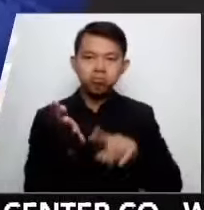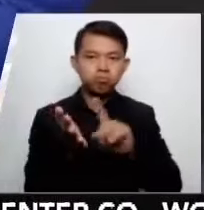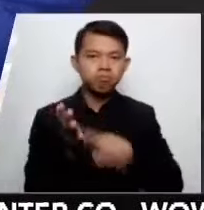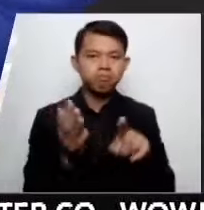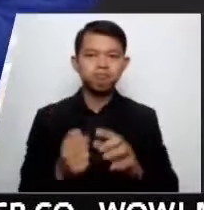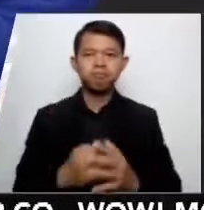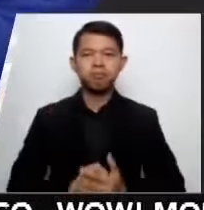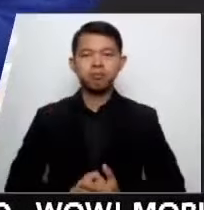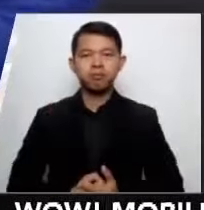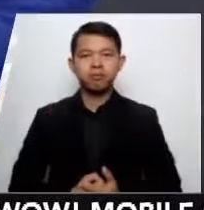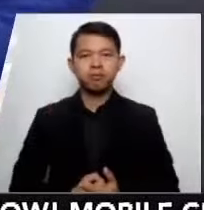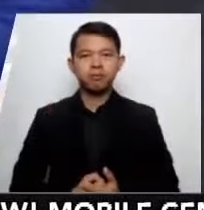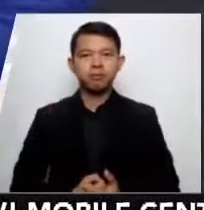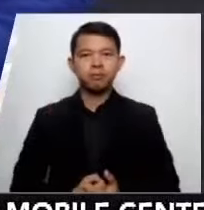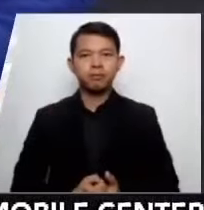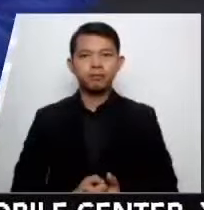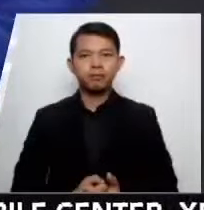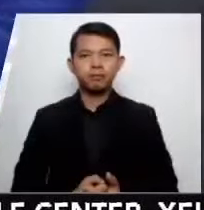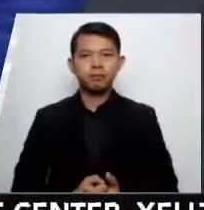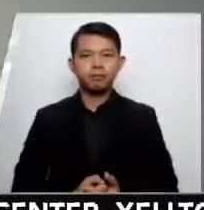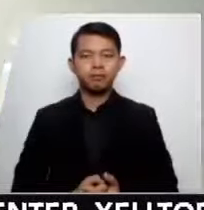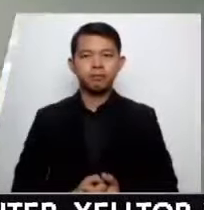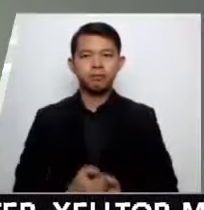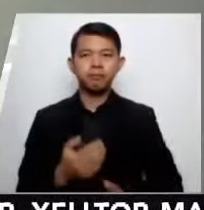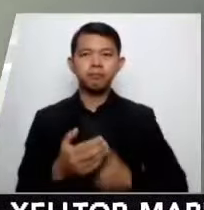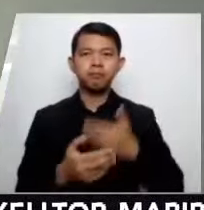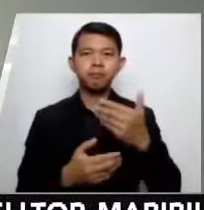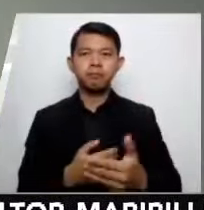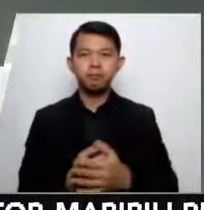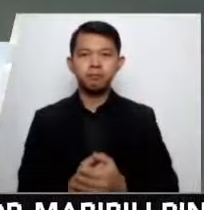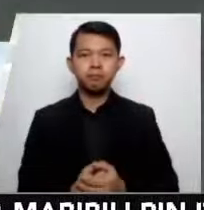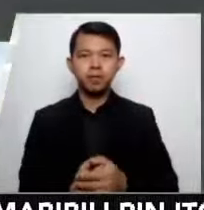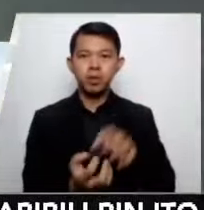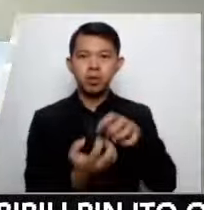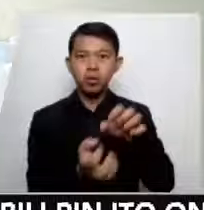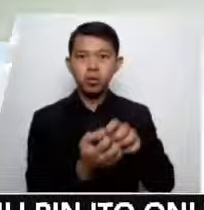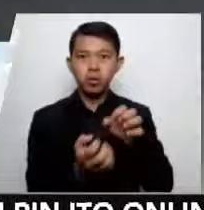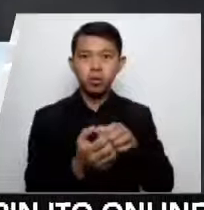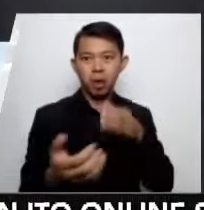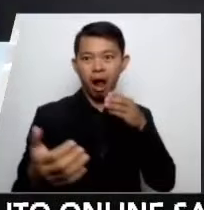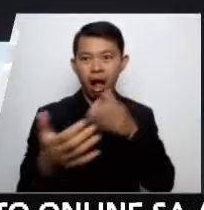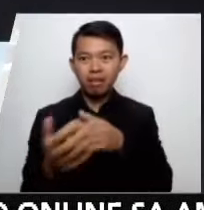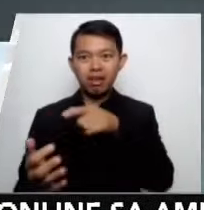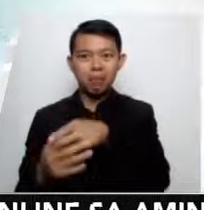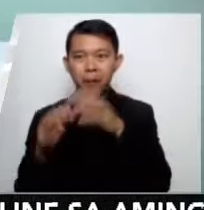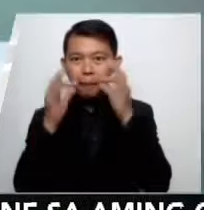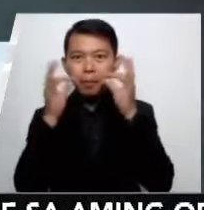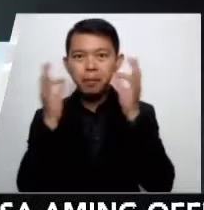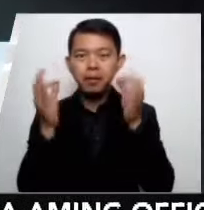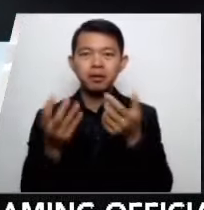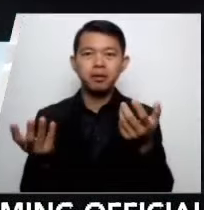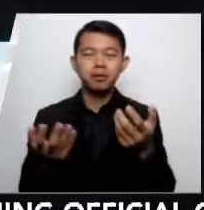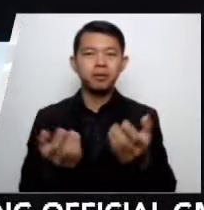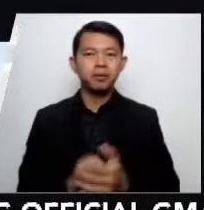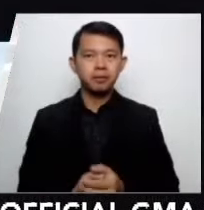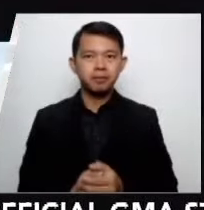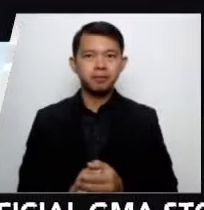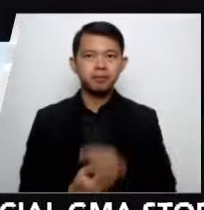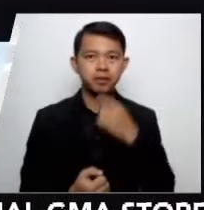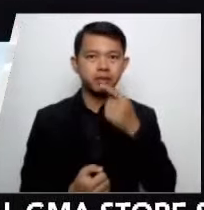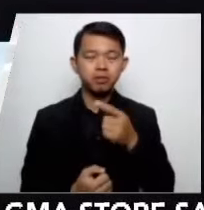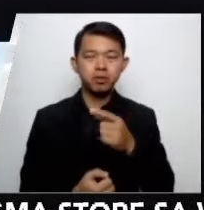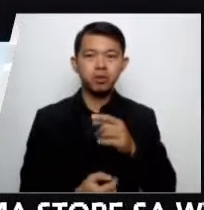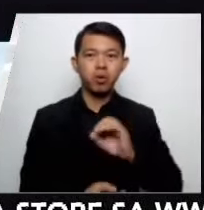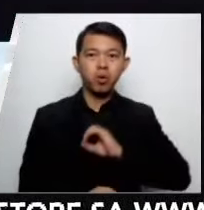Inatake ng asong gala ang ilang alagang aso sa Batac, Ilocos Norte. Kwento na may-ari ng mga alagang aso, nagising siya na madaling araw dahil sa